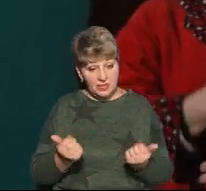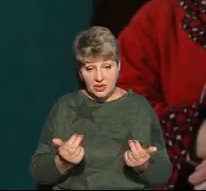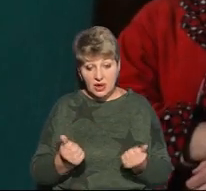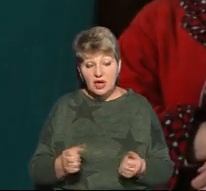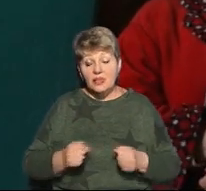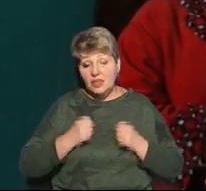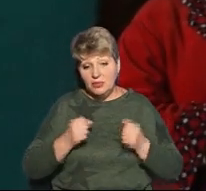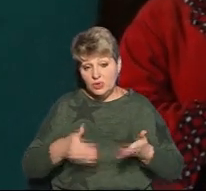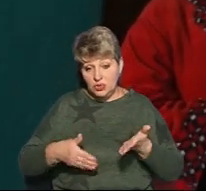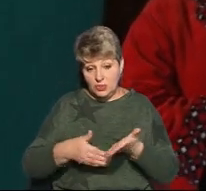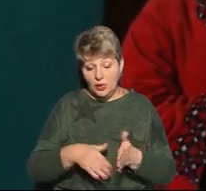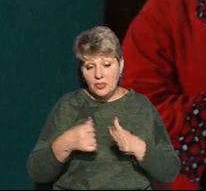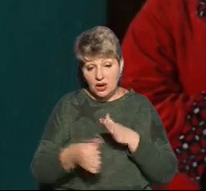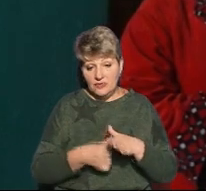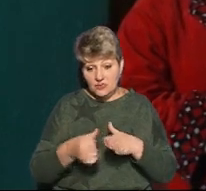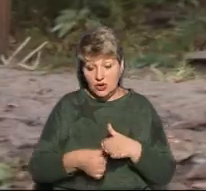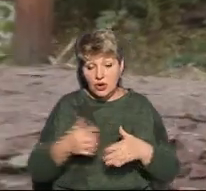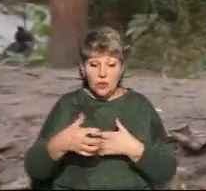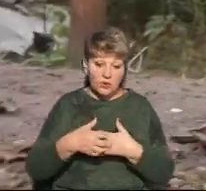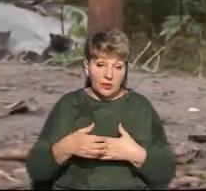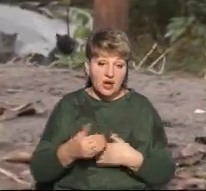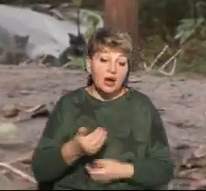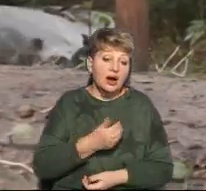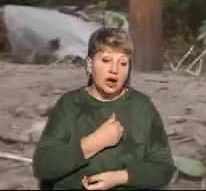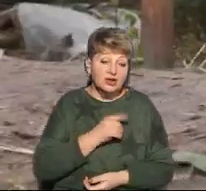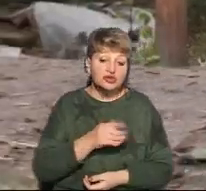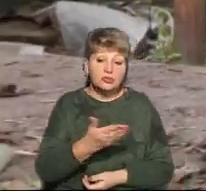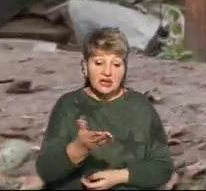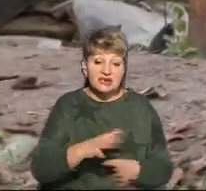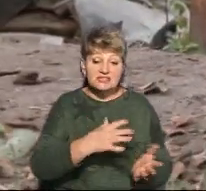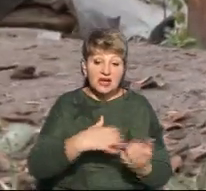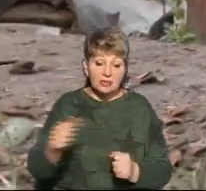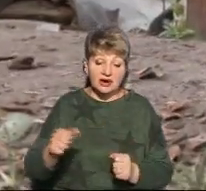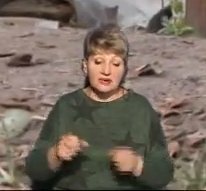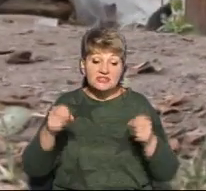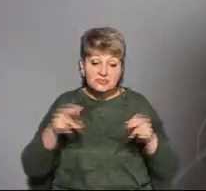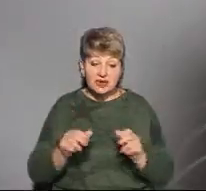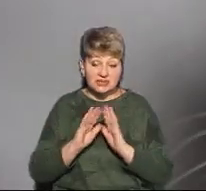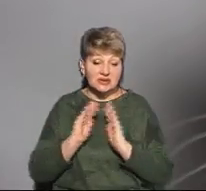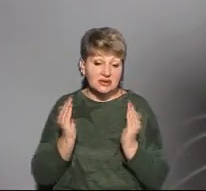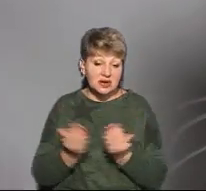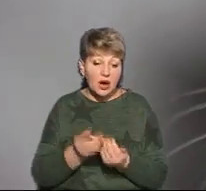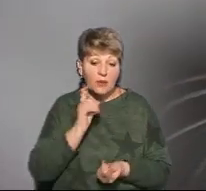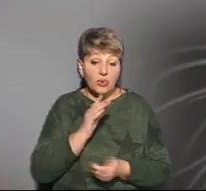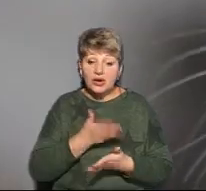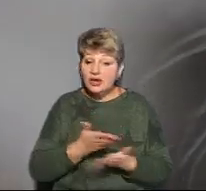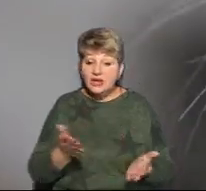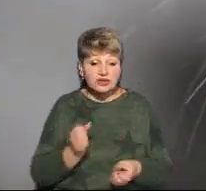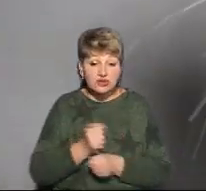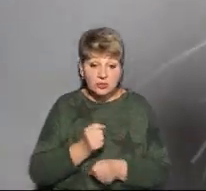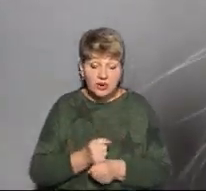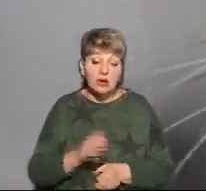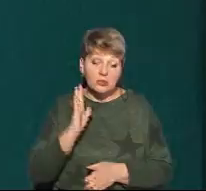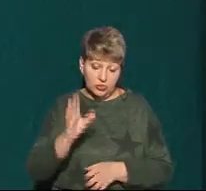Каже, намагається допомогти безпритульним тваринам. Хотіла б, аби їх забрали до притулку, але поки цього не зробили, захищатиме,